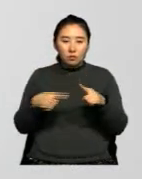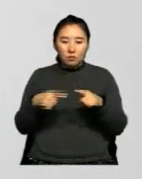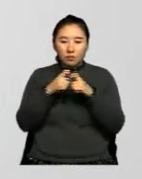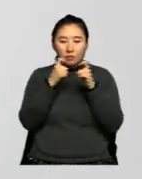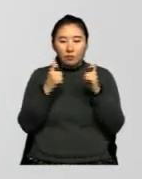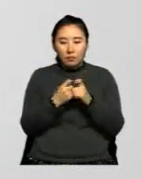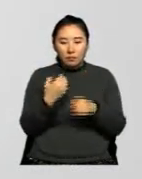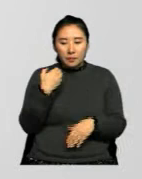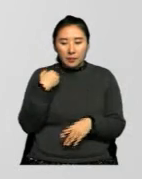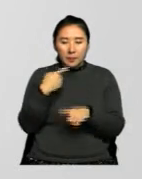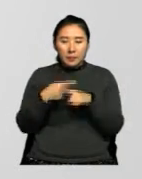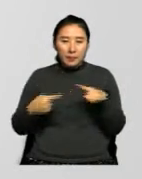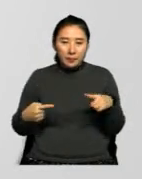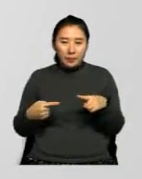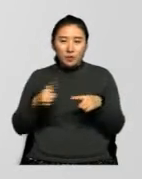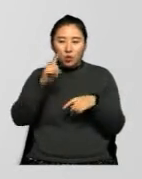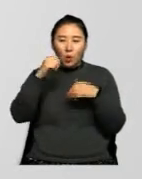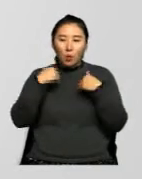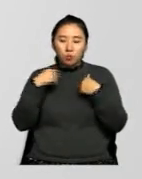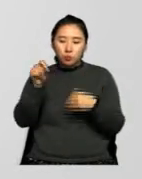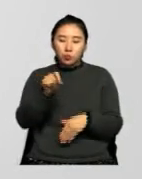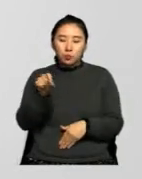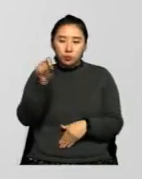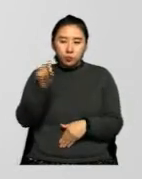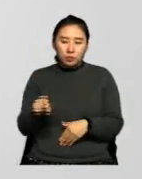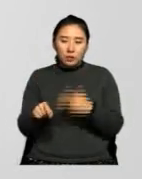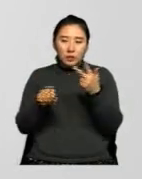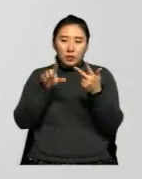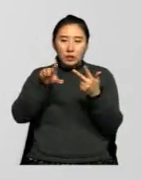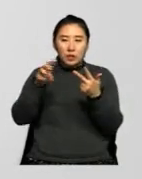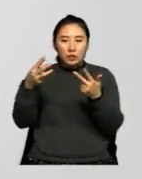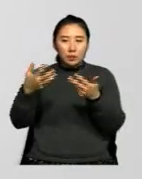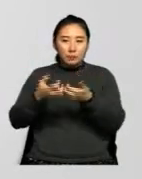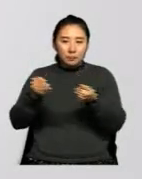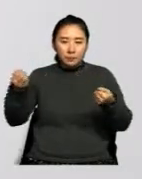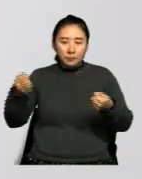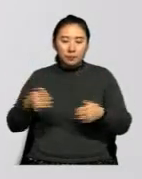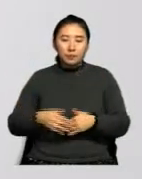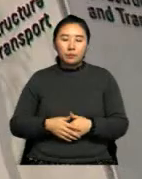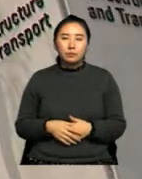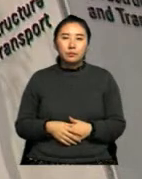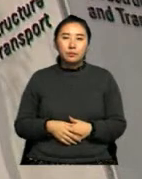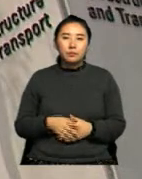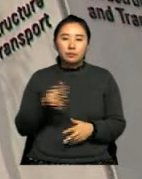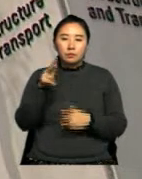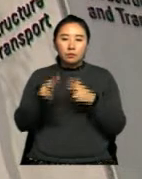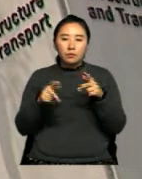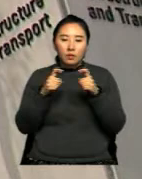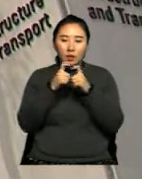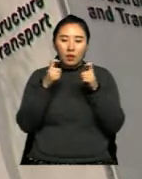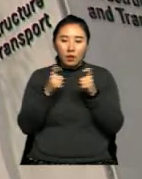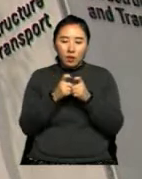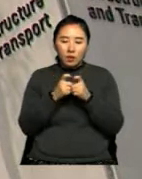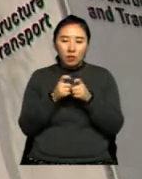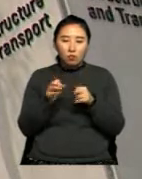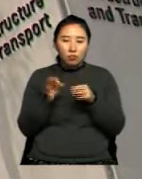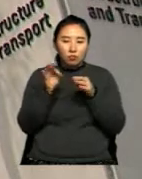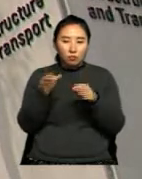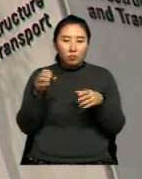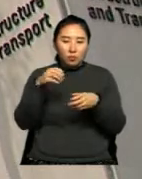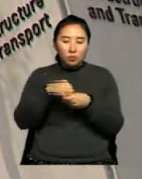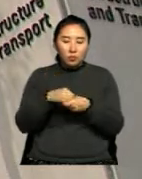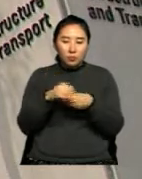민간에서 나머지 절반은 정부와 지자체가 7대 3으로 분담 합니다 사업의 민간자본이 포함되면